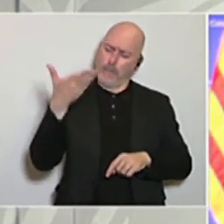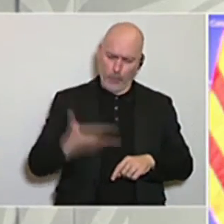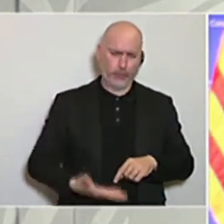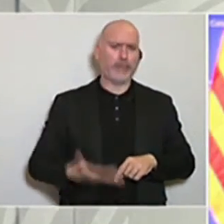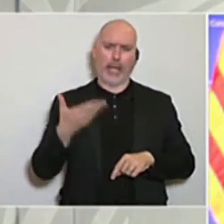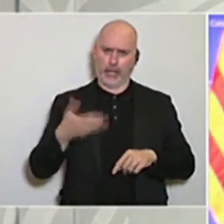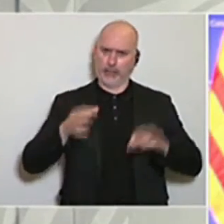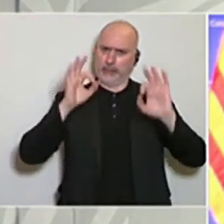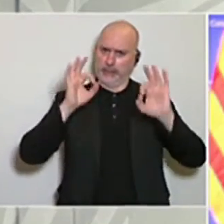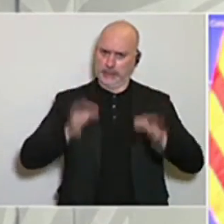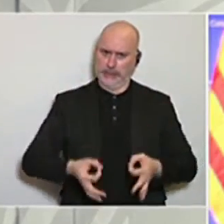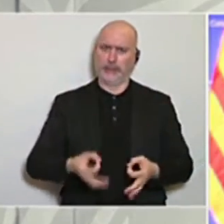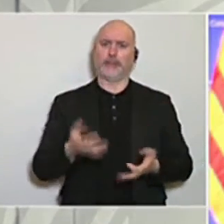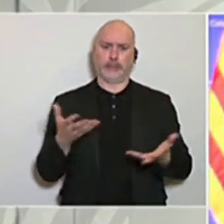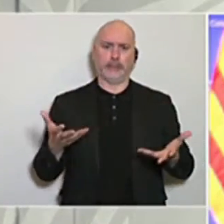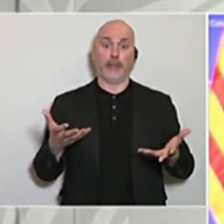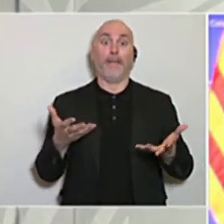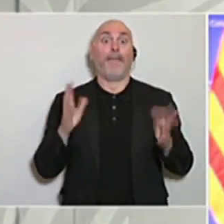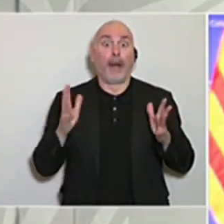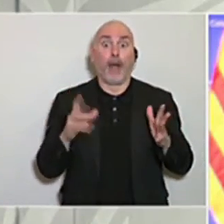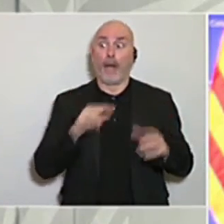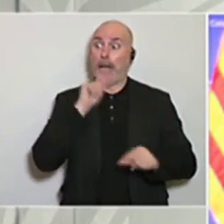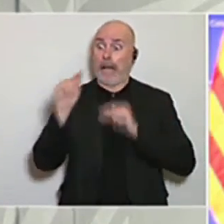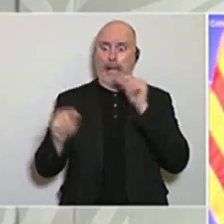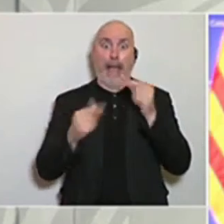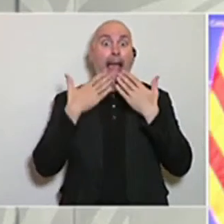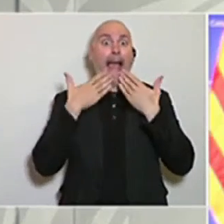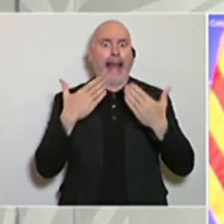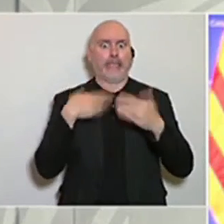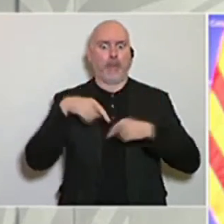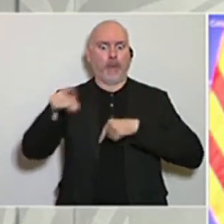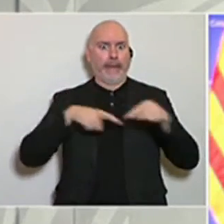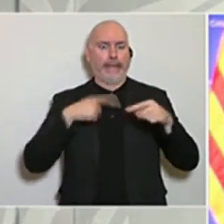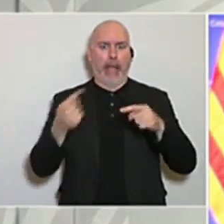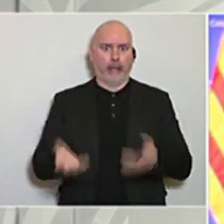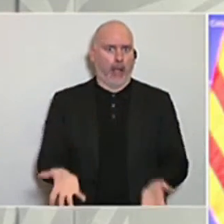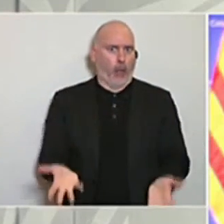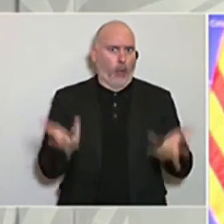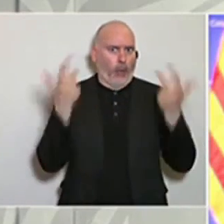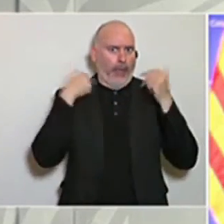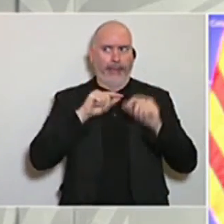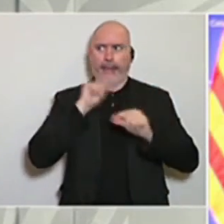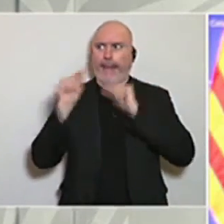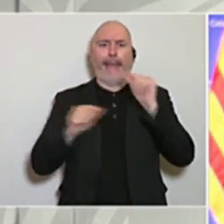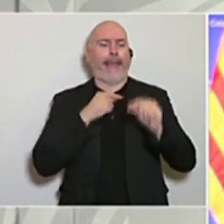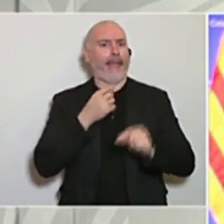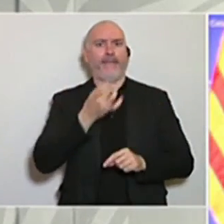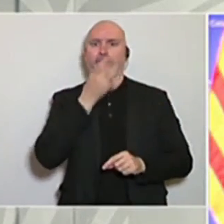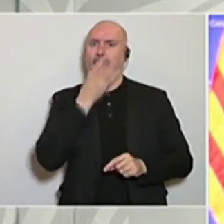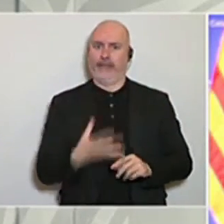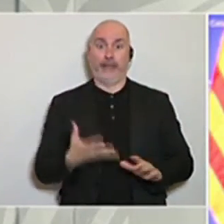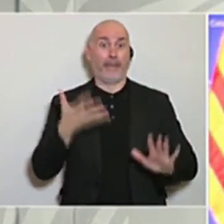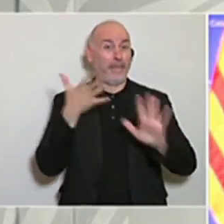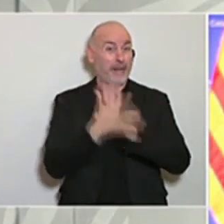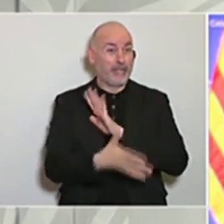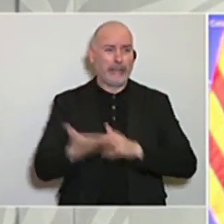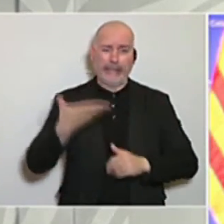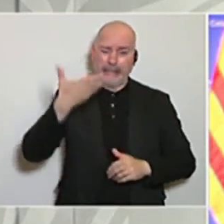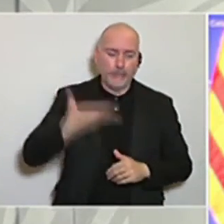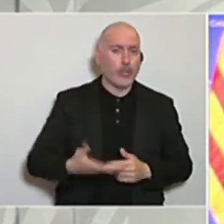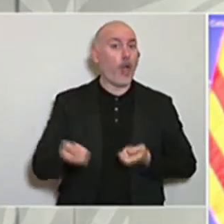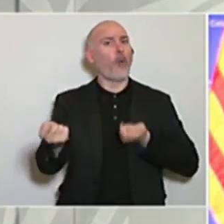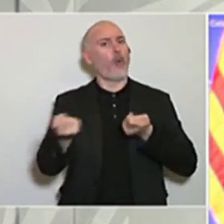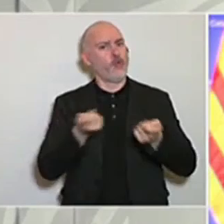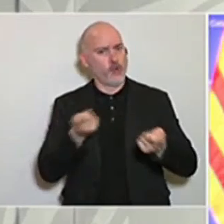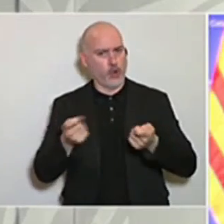important a l'hora de la transmissió d'aquesta malaltia, a l'hora de la transmissió d'aquest virus, i per tant és molt important tenir controlada la